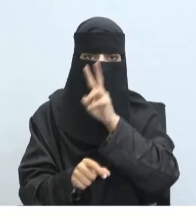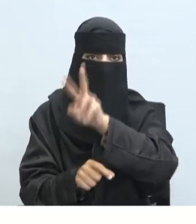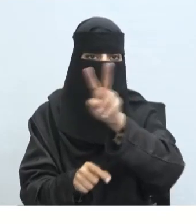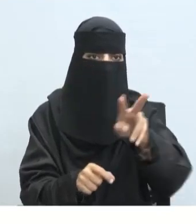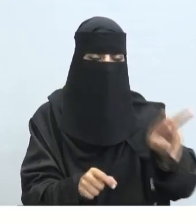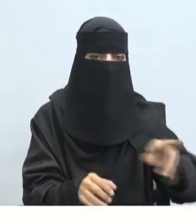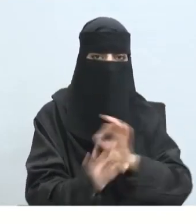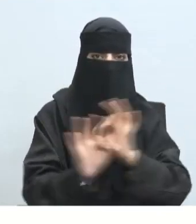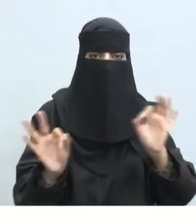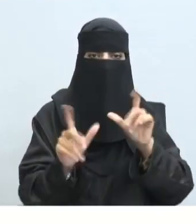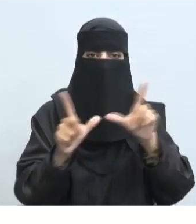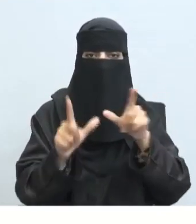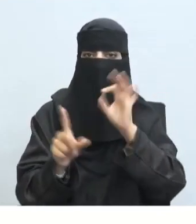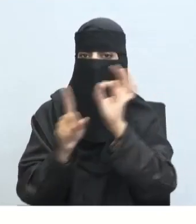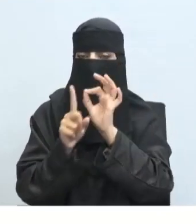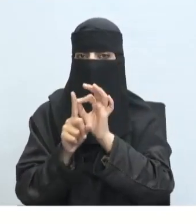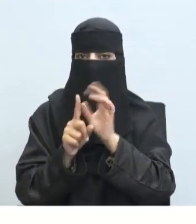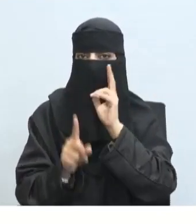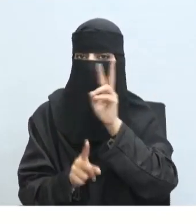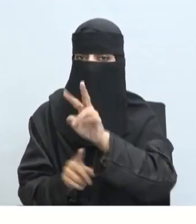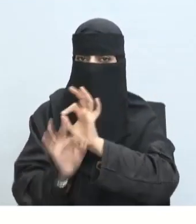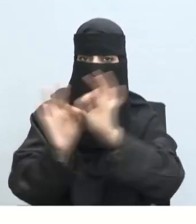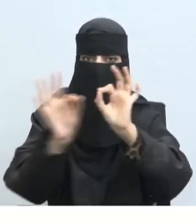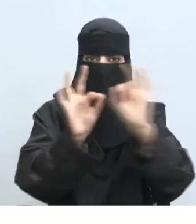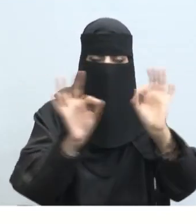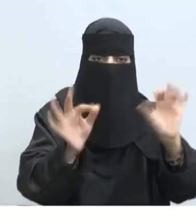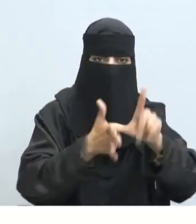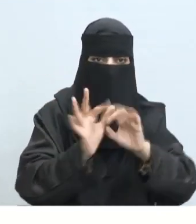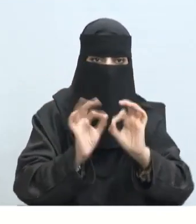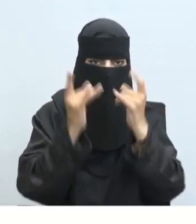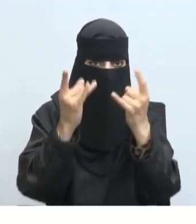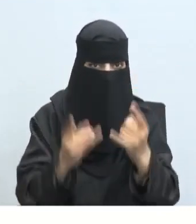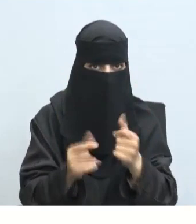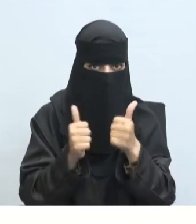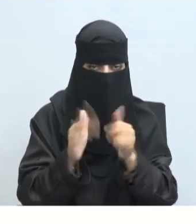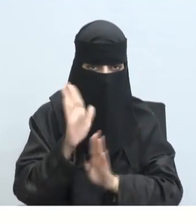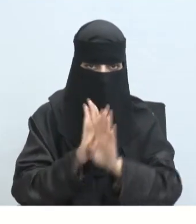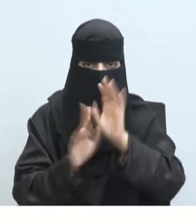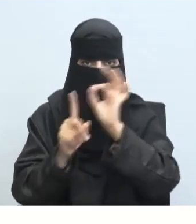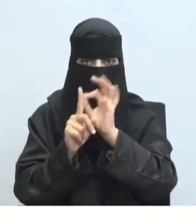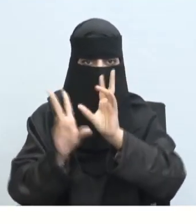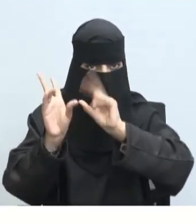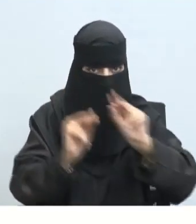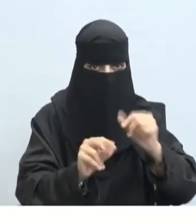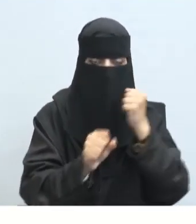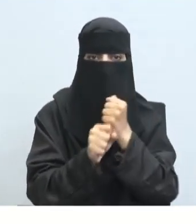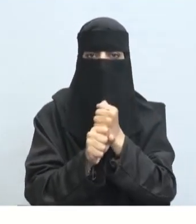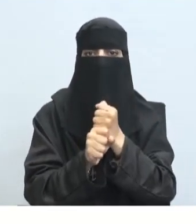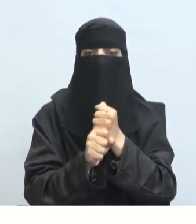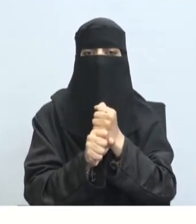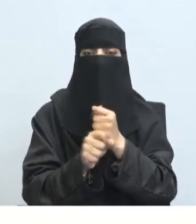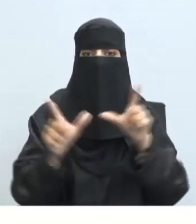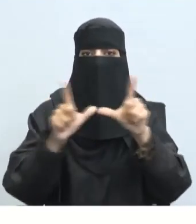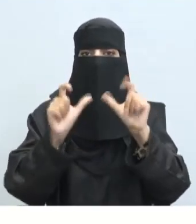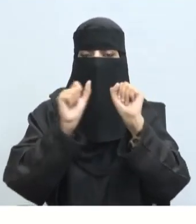اللجان هي هدفها ان تضمن خطه الفعاليات تحقيق اهداف الفعاليه وكل